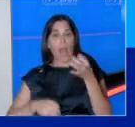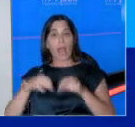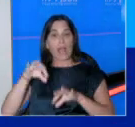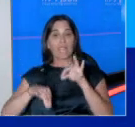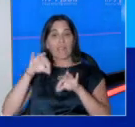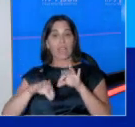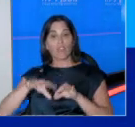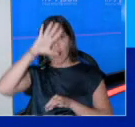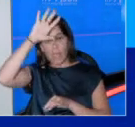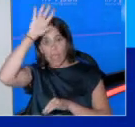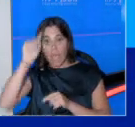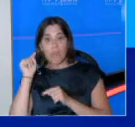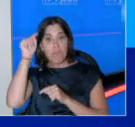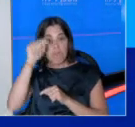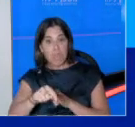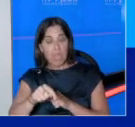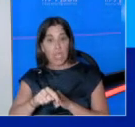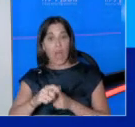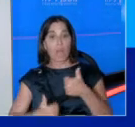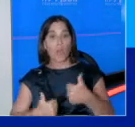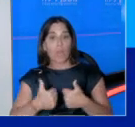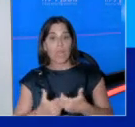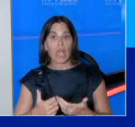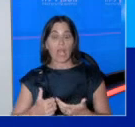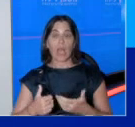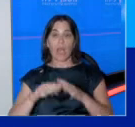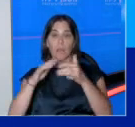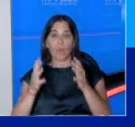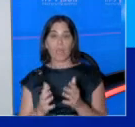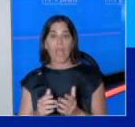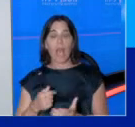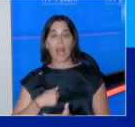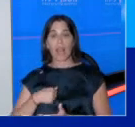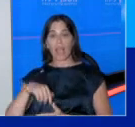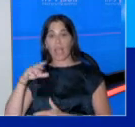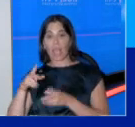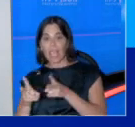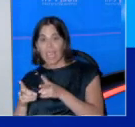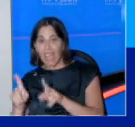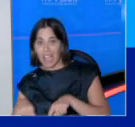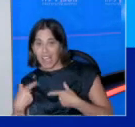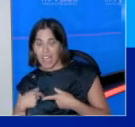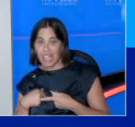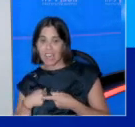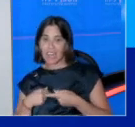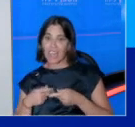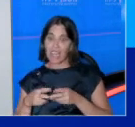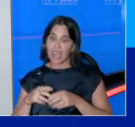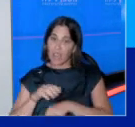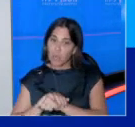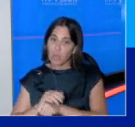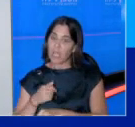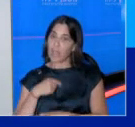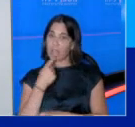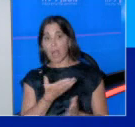שמגיעה למונדיאלים, שחקנים בכל העולם, עיראק שחיה סביב הכדורגל. תן להם איזה טיזר שיבואו לפאנל ותגיד